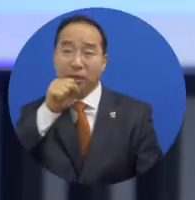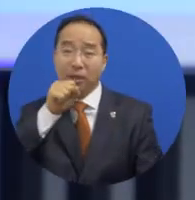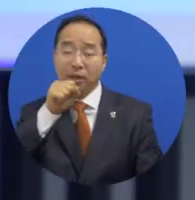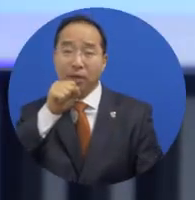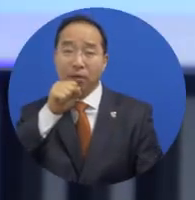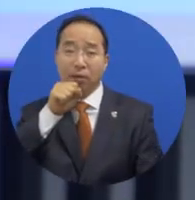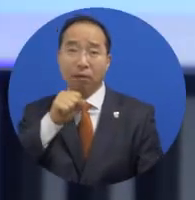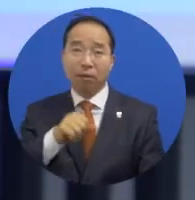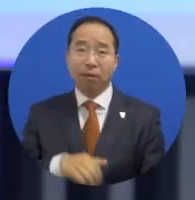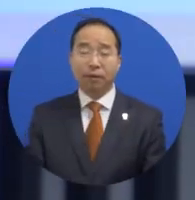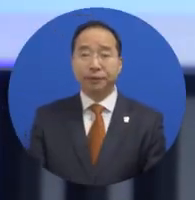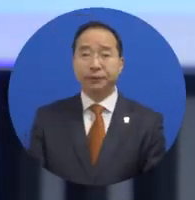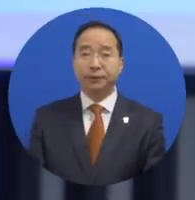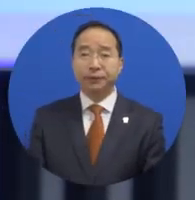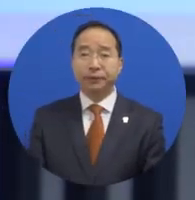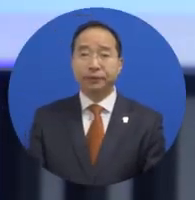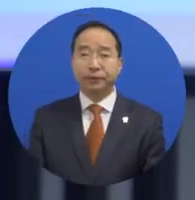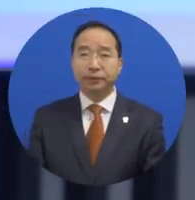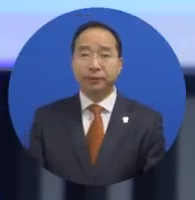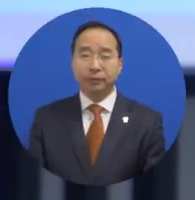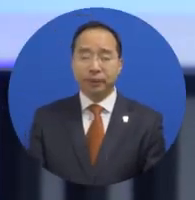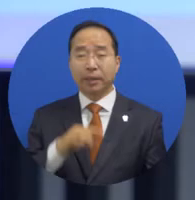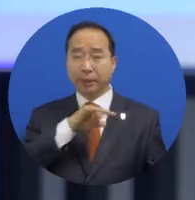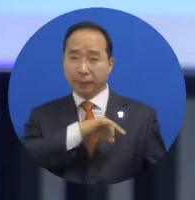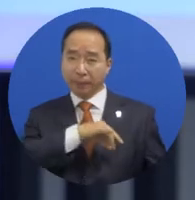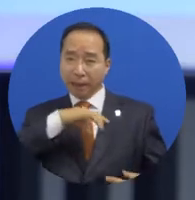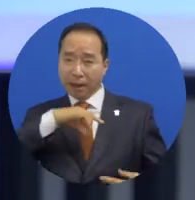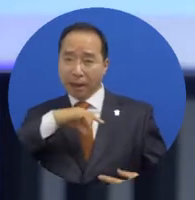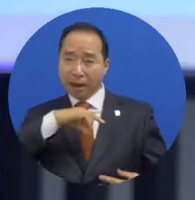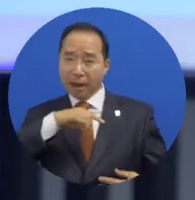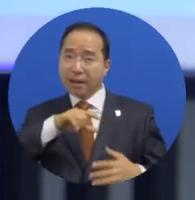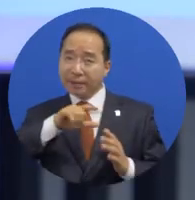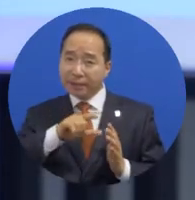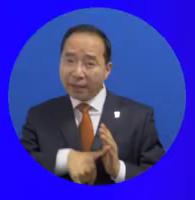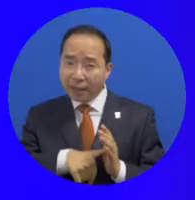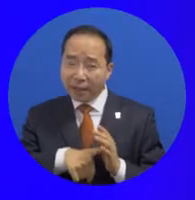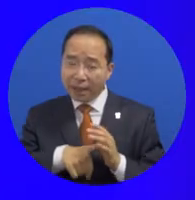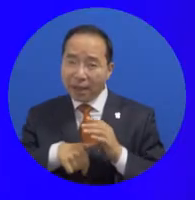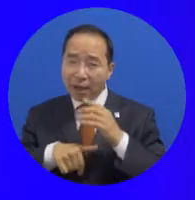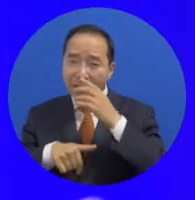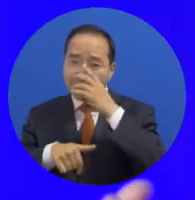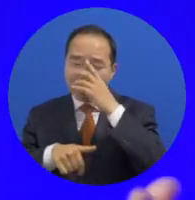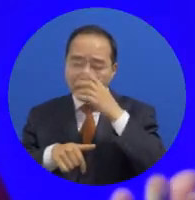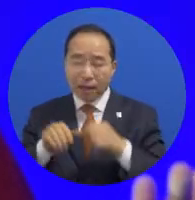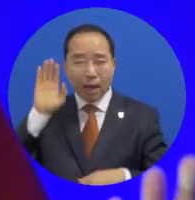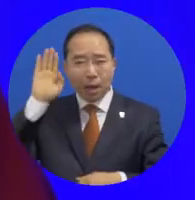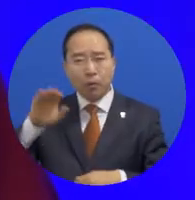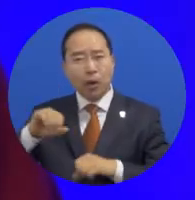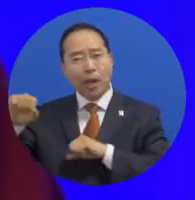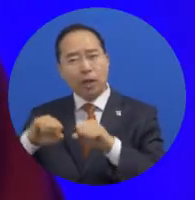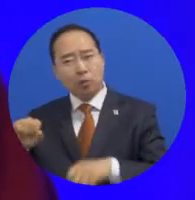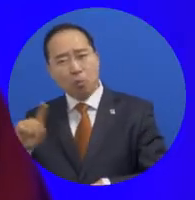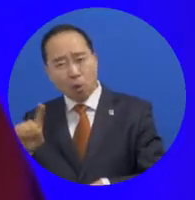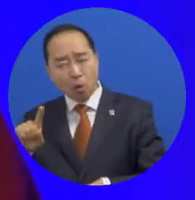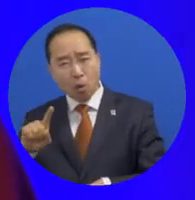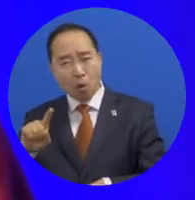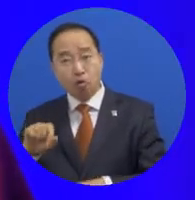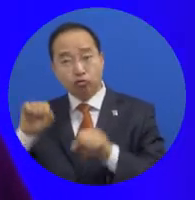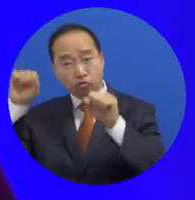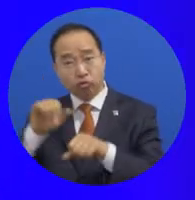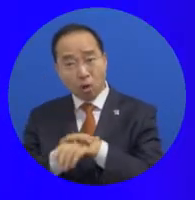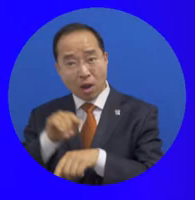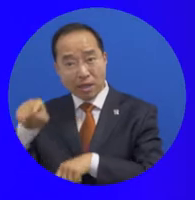신호만 알아들으면 그걸로 끝나는 게 아니라 그 신호를 알아차리고 내가 어떤 식으로 행동을 하느냐에